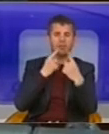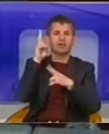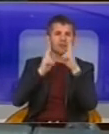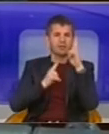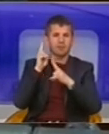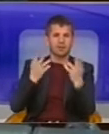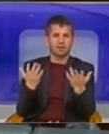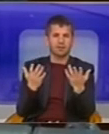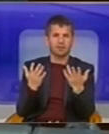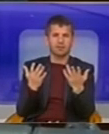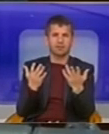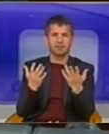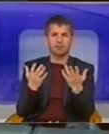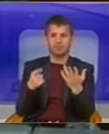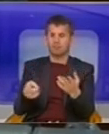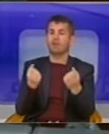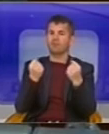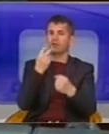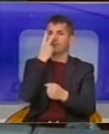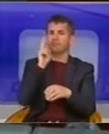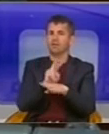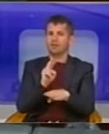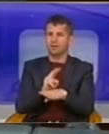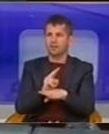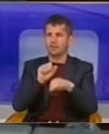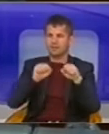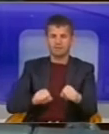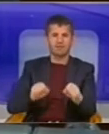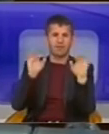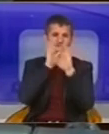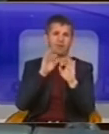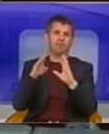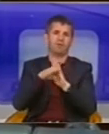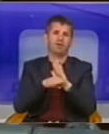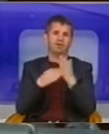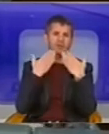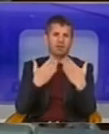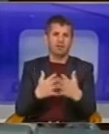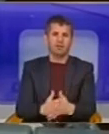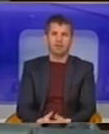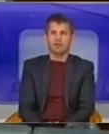te, është dëshmi e fort se kjo qeveri nuk ka program. Faleminderit.